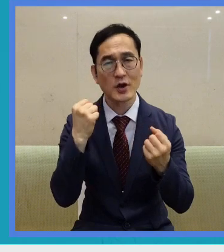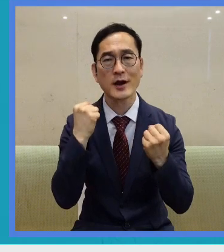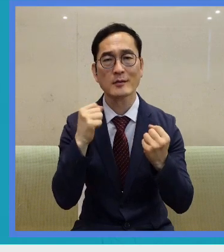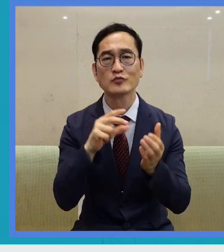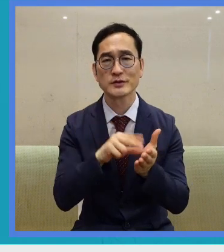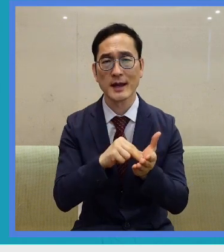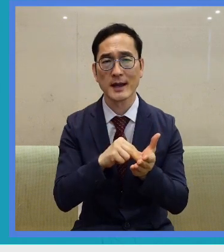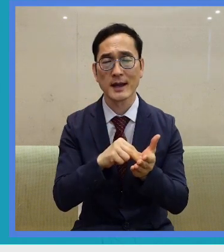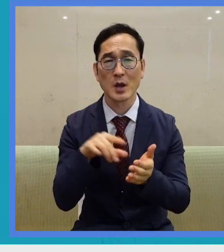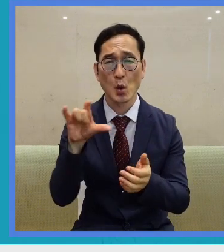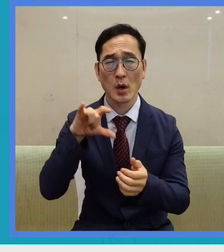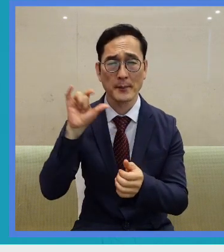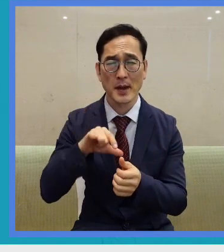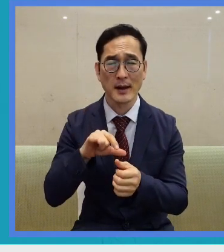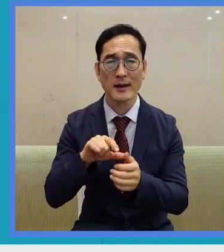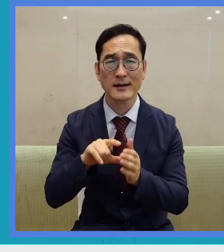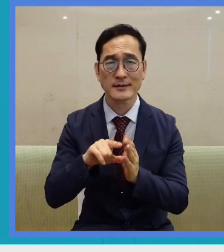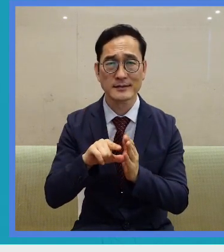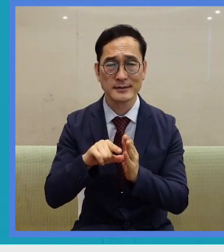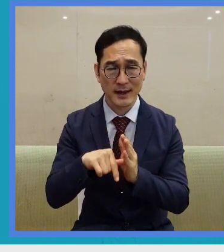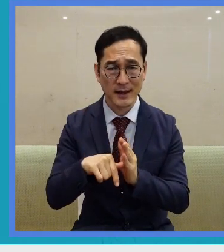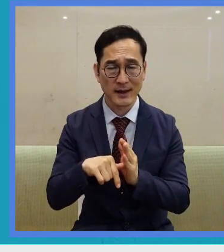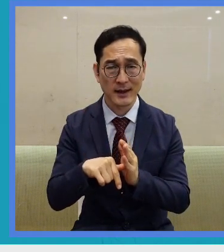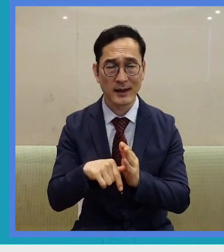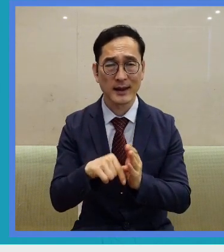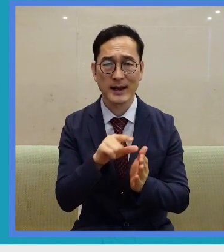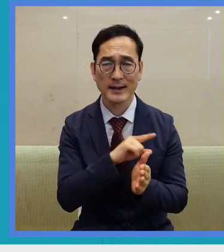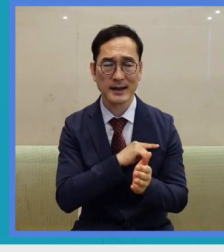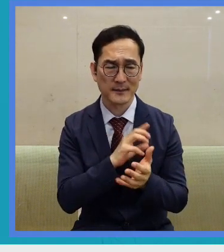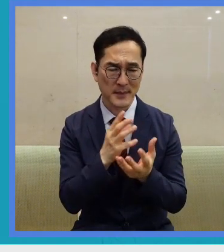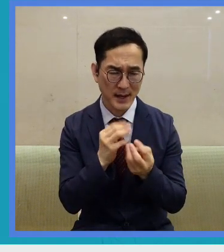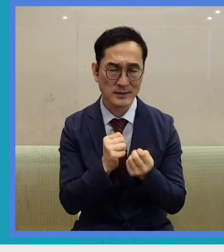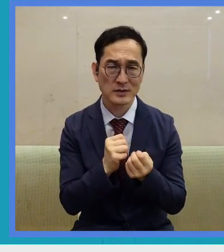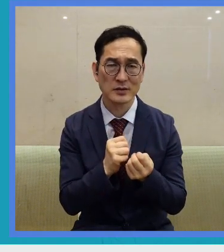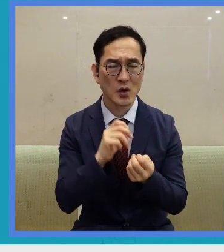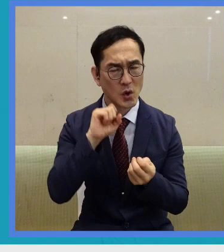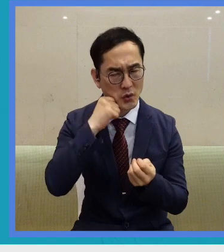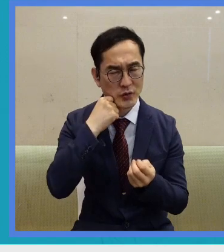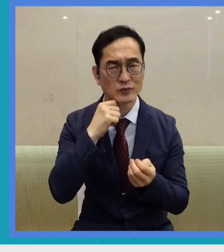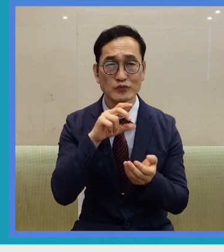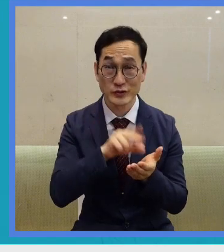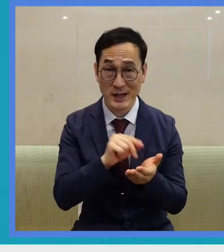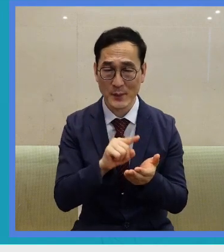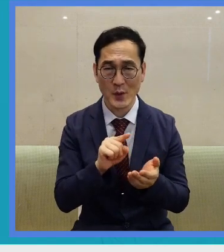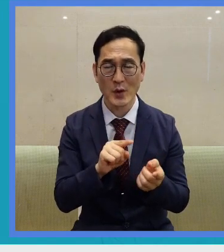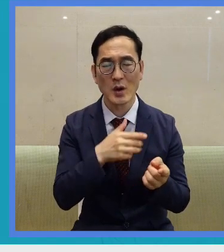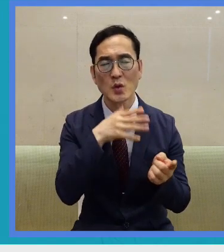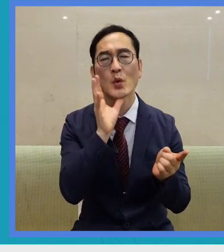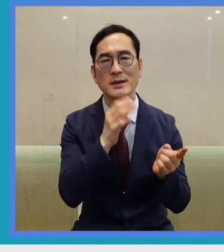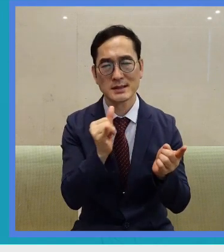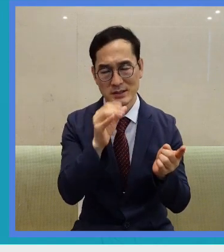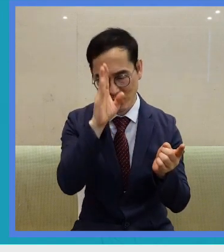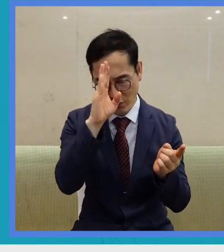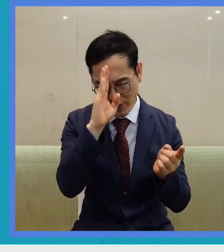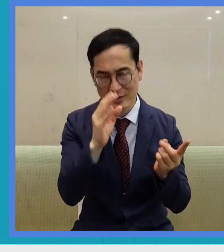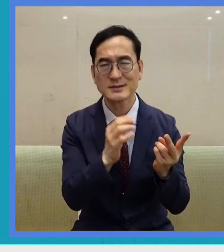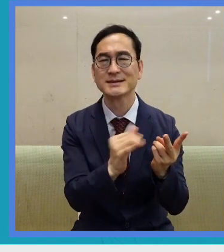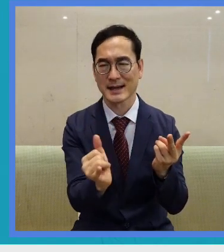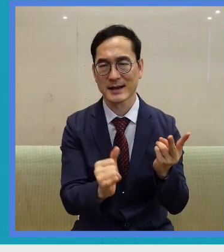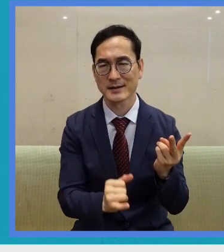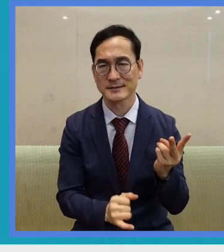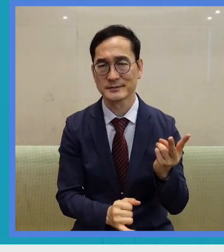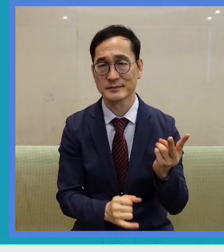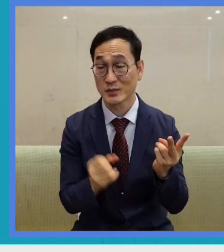가장 그 영향을 많이 받는 그룹은 노인들 혹은 기존에 어떤 질환들이 있었던 분들이라고 할 수 있는데요.